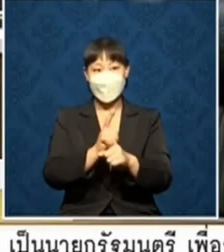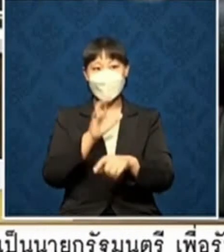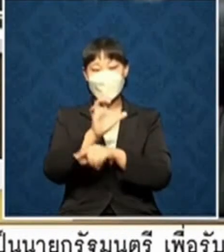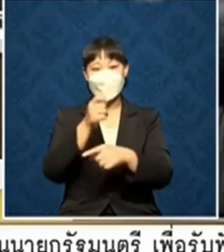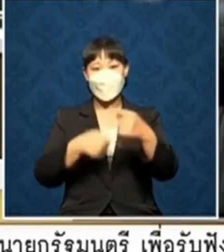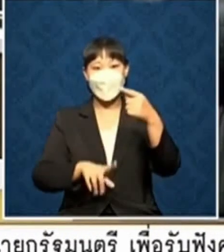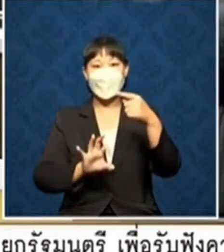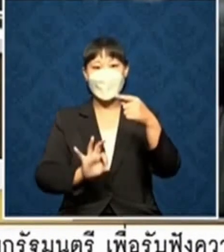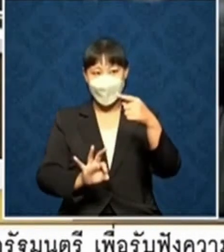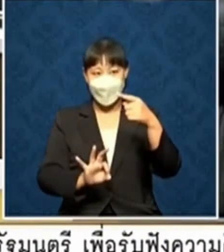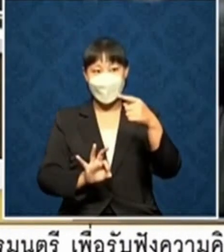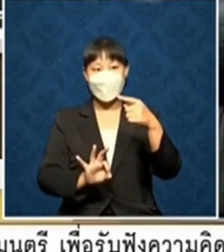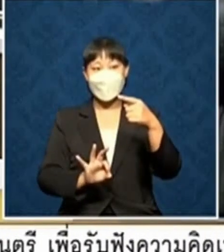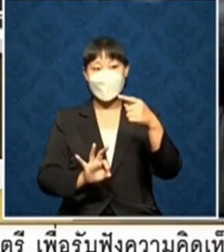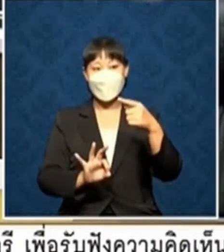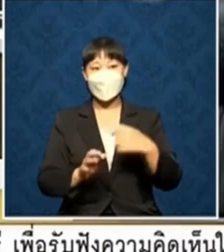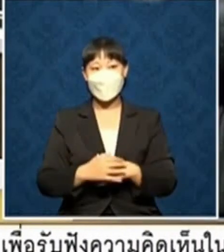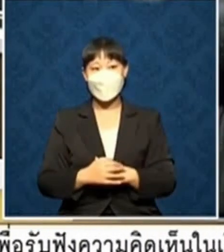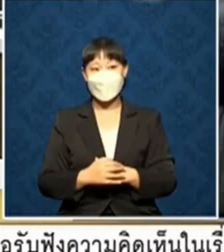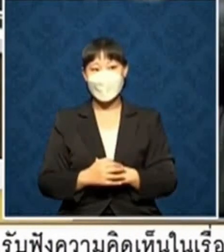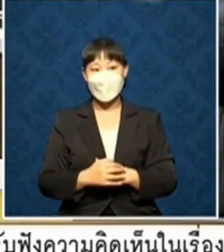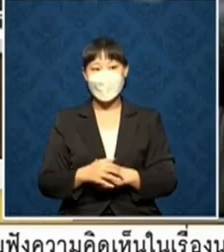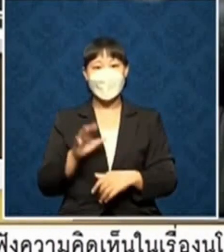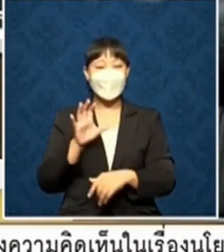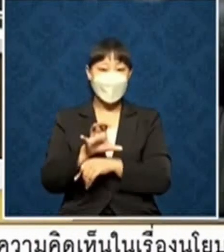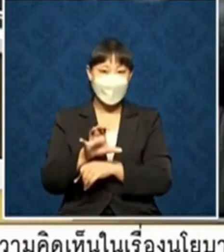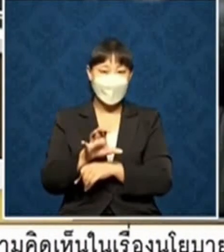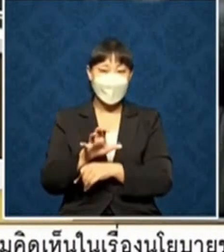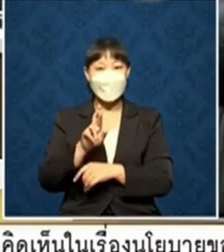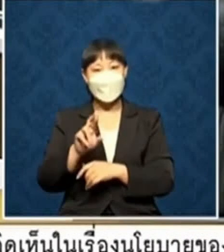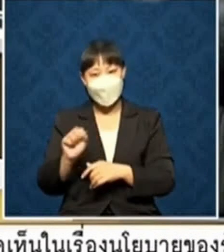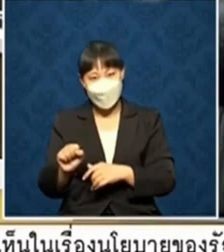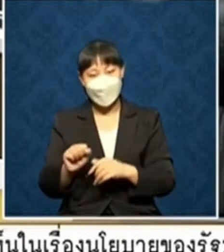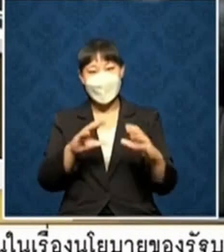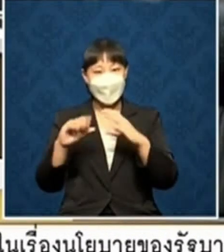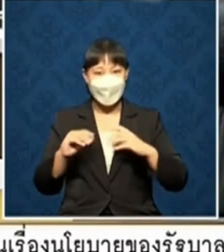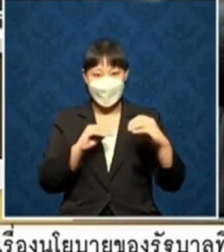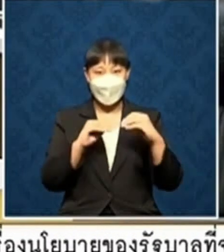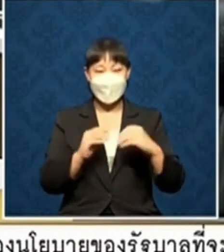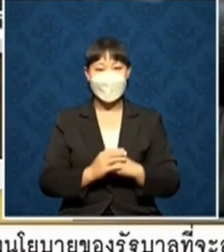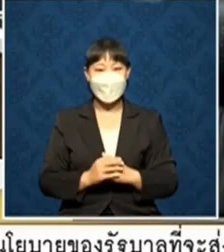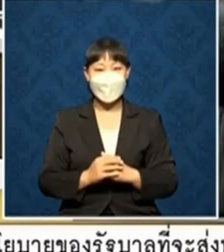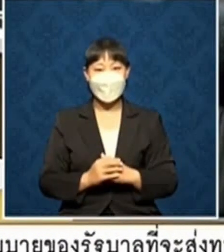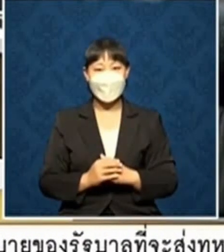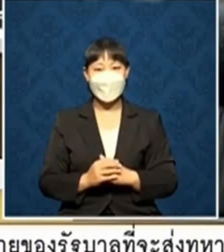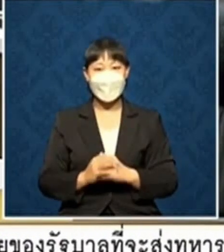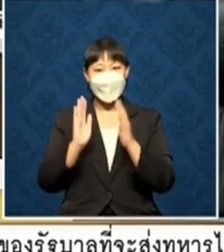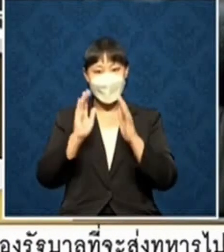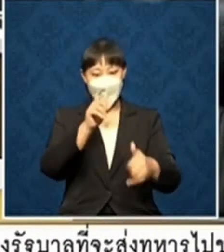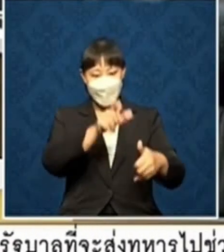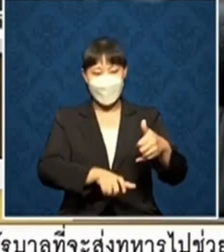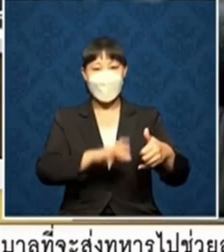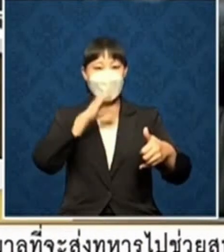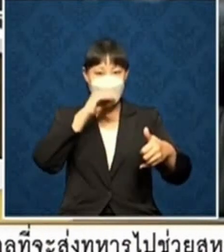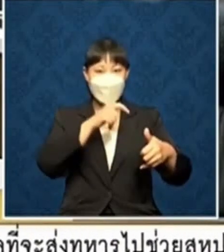ะของข้อบังคับประชุมสภานะคะว่าท่านผู้ที่อภิปรายอยู่กำลังทำผิดในข้อบังคับค่ะ